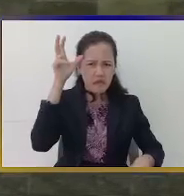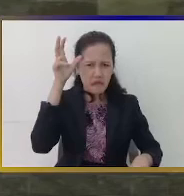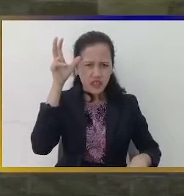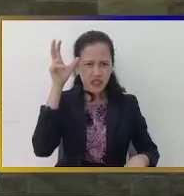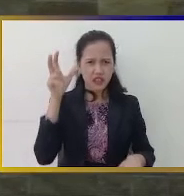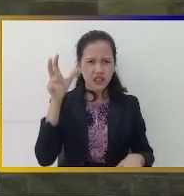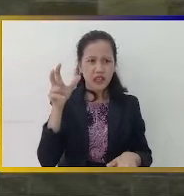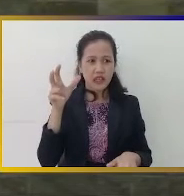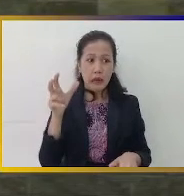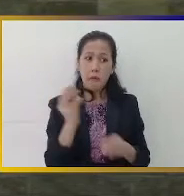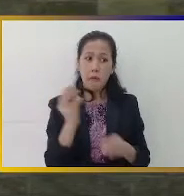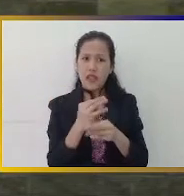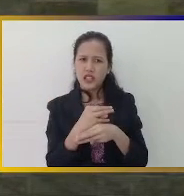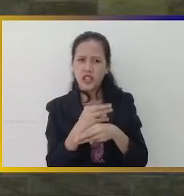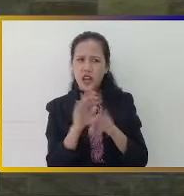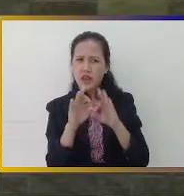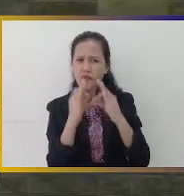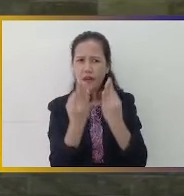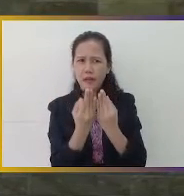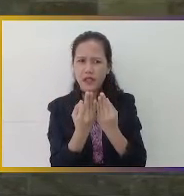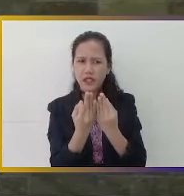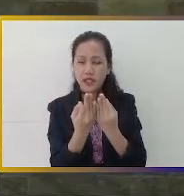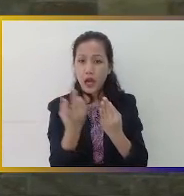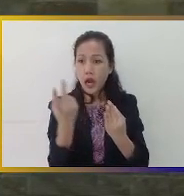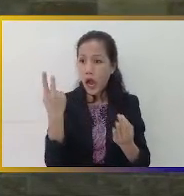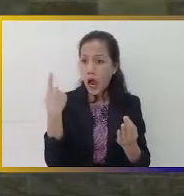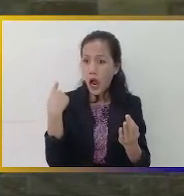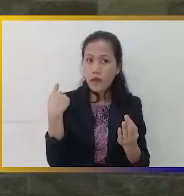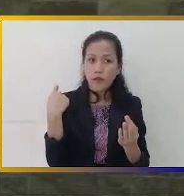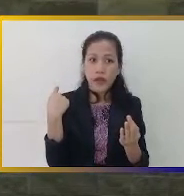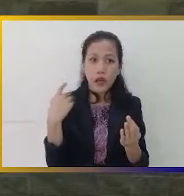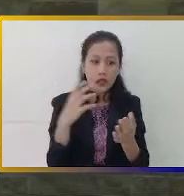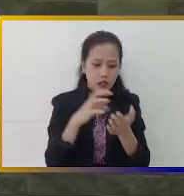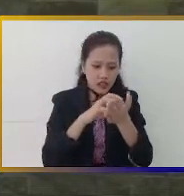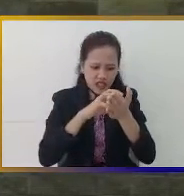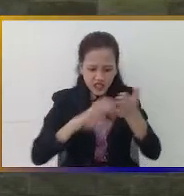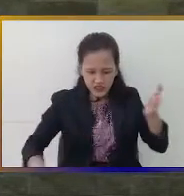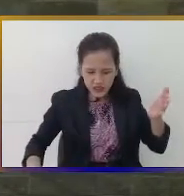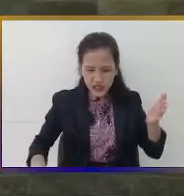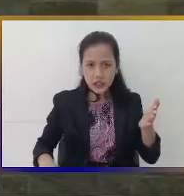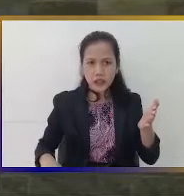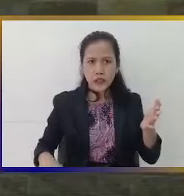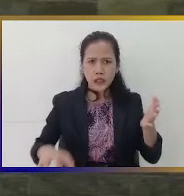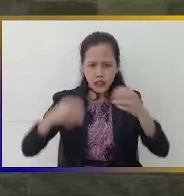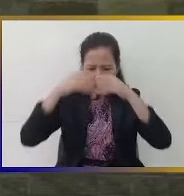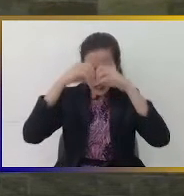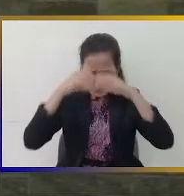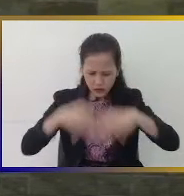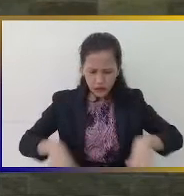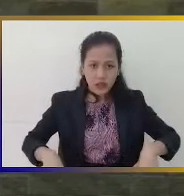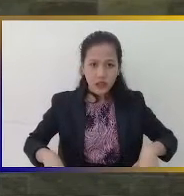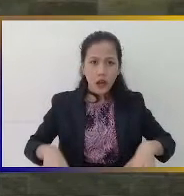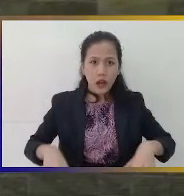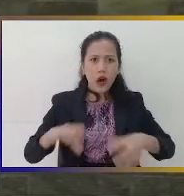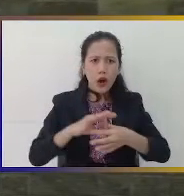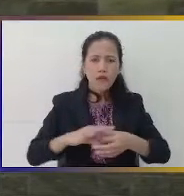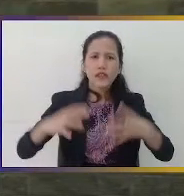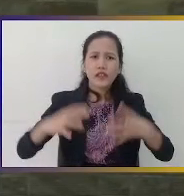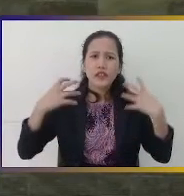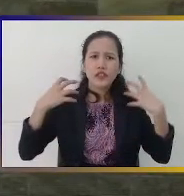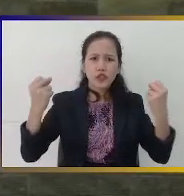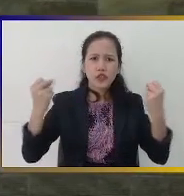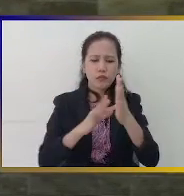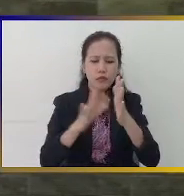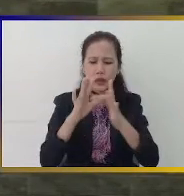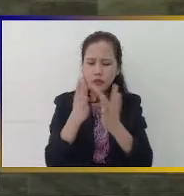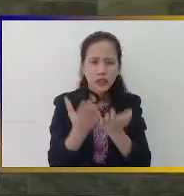There is a decline ngayon, kapatid. There is a decline and a decrease of yung strong biblical families.